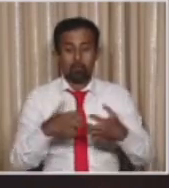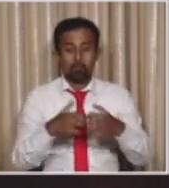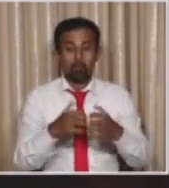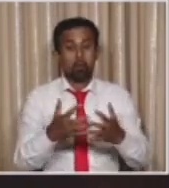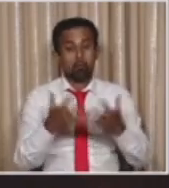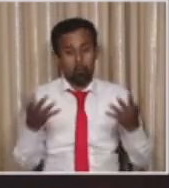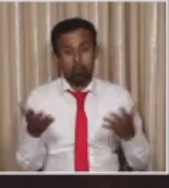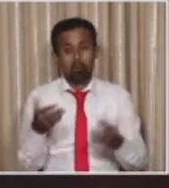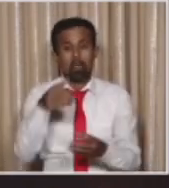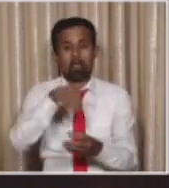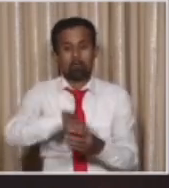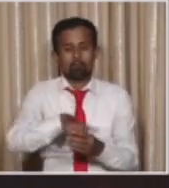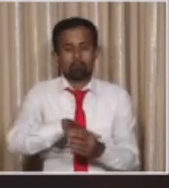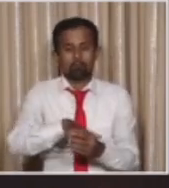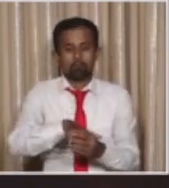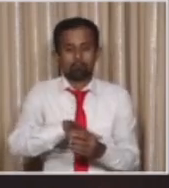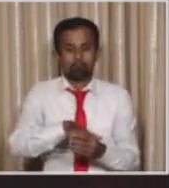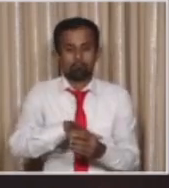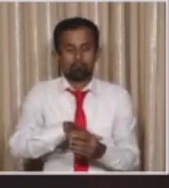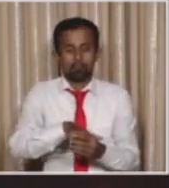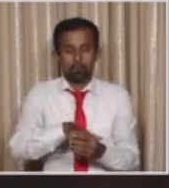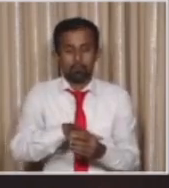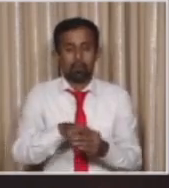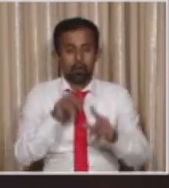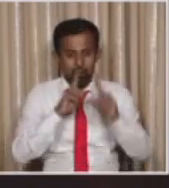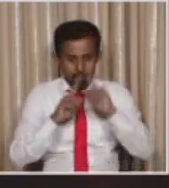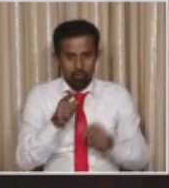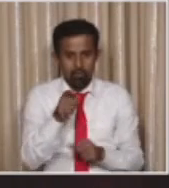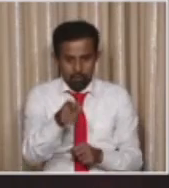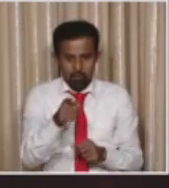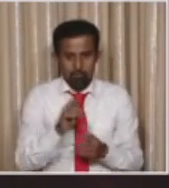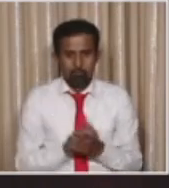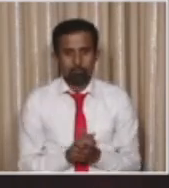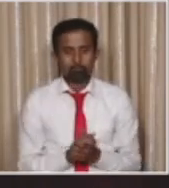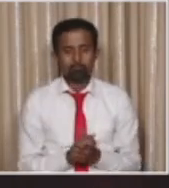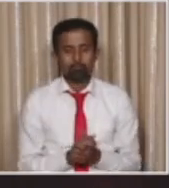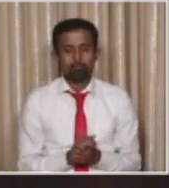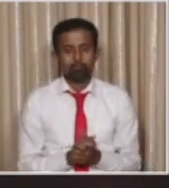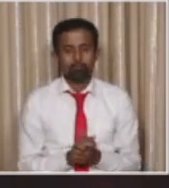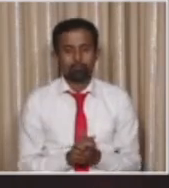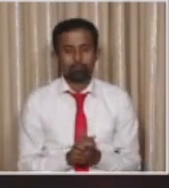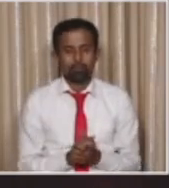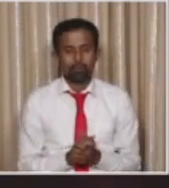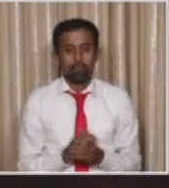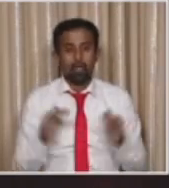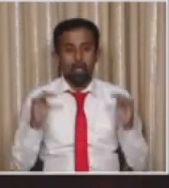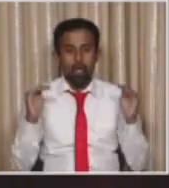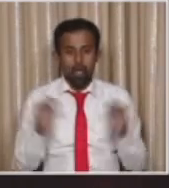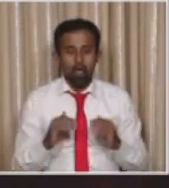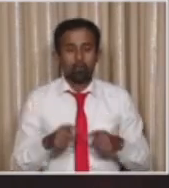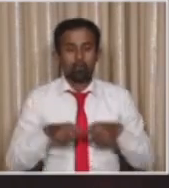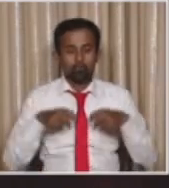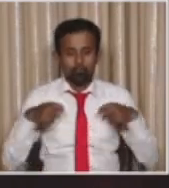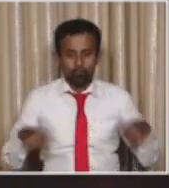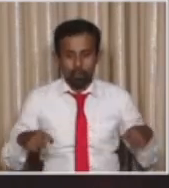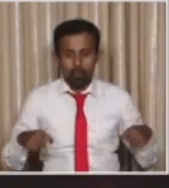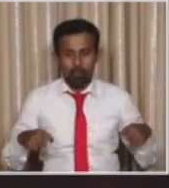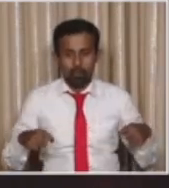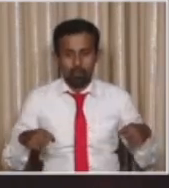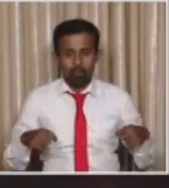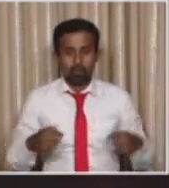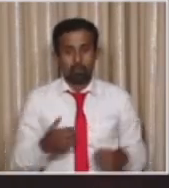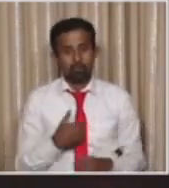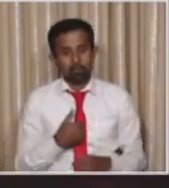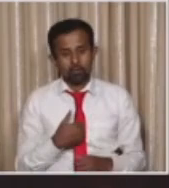තියෙනවා මේ මේ ශේෂ්ත්‍රයට අදාළව මේවා කතා කළාද? එවගේම අඩු පිරිවැය බලශක්ති ප්‍රබවයන්